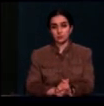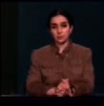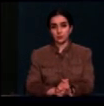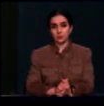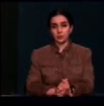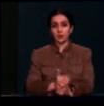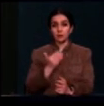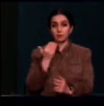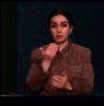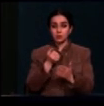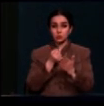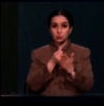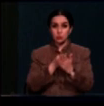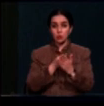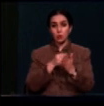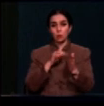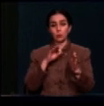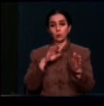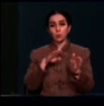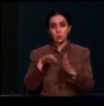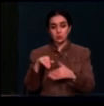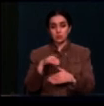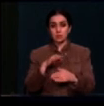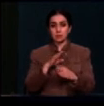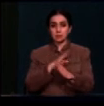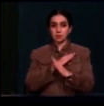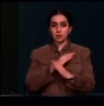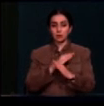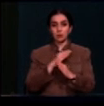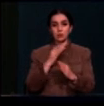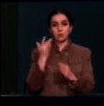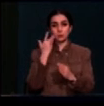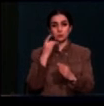Ваш до смерти и после смерти покойный слуга